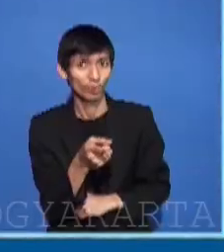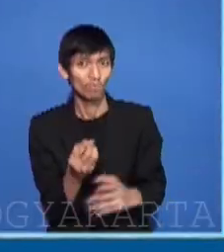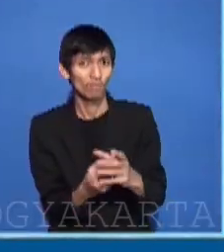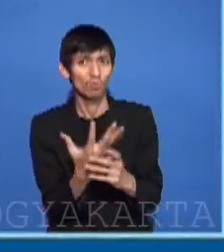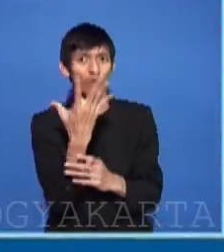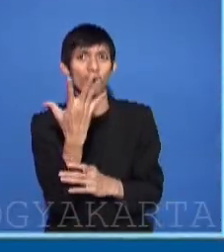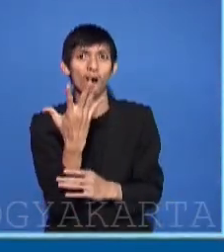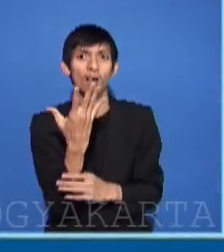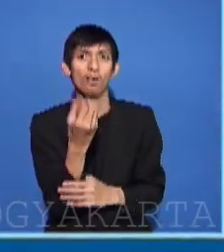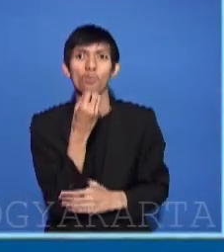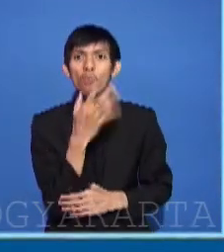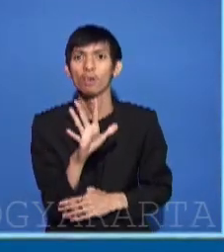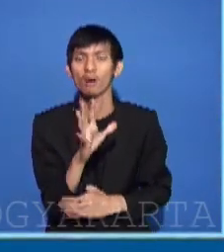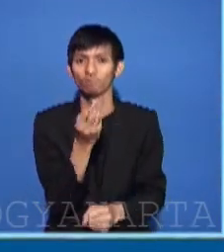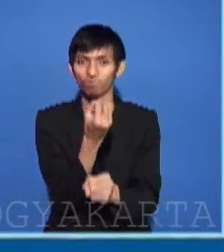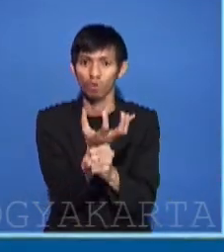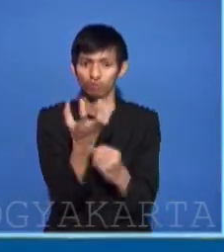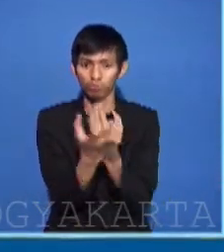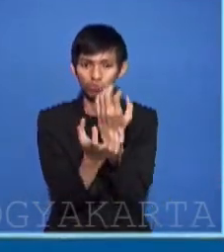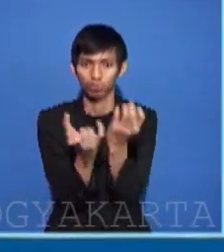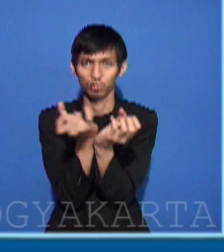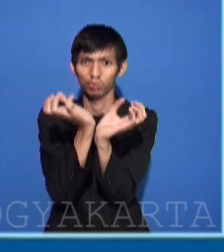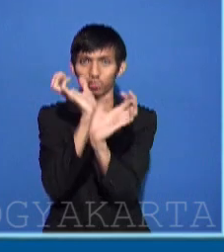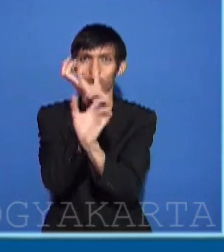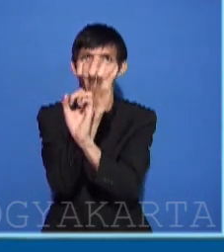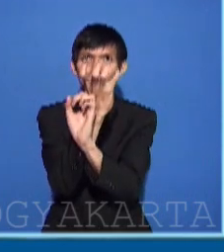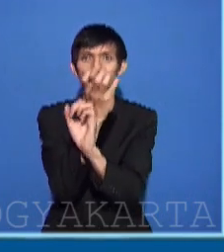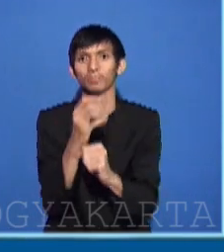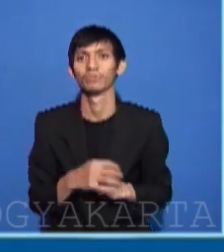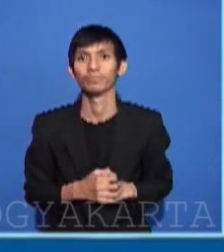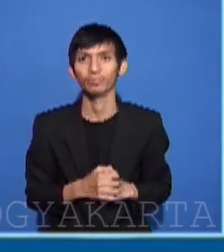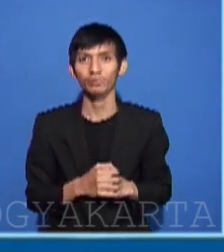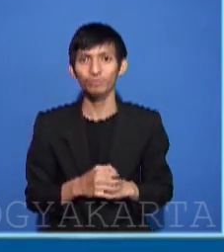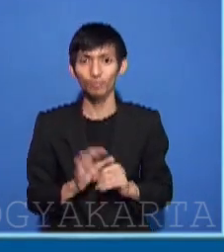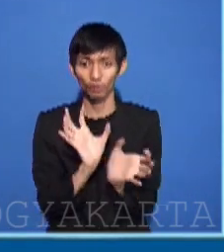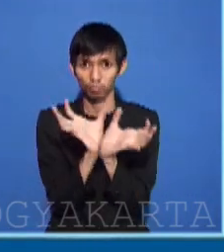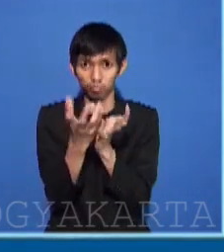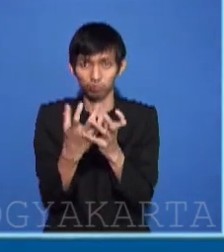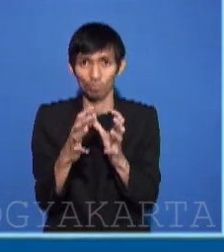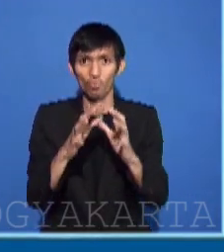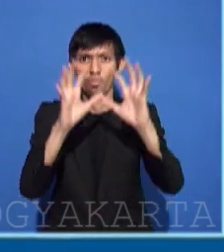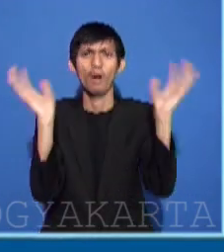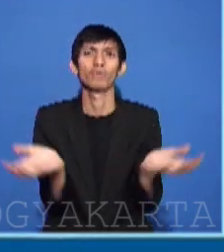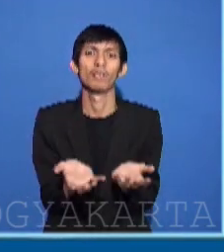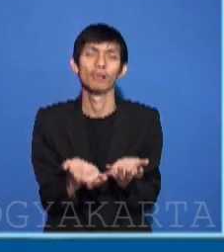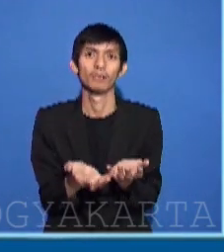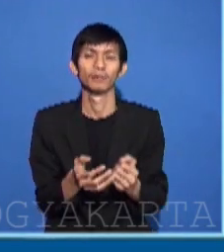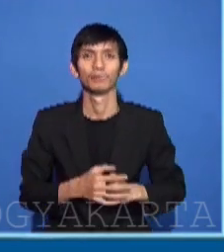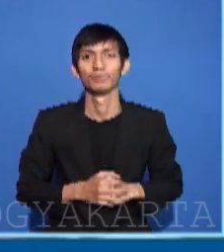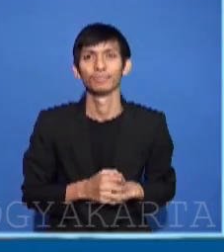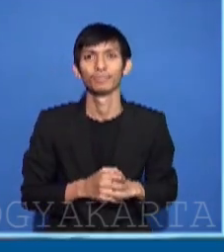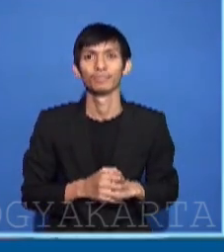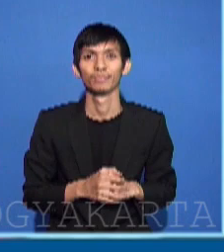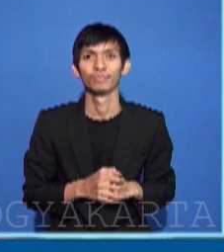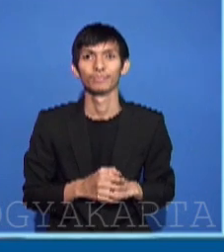Sekar tumpuk ingkang Langkung ketinggal rembuyung sekaripun sakit kawuningan Sekar bugenvil mekaten saya